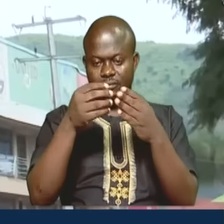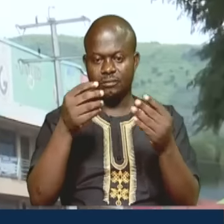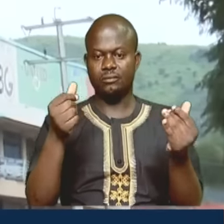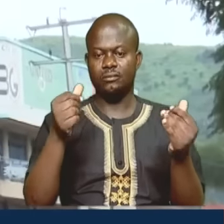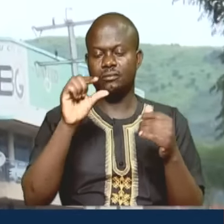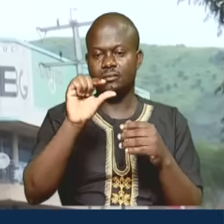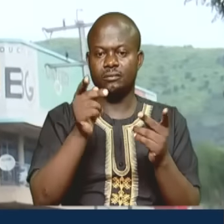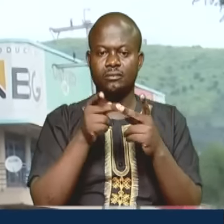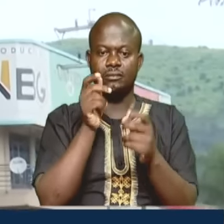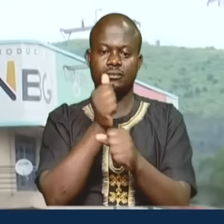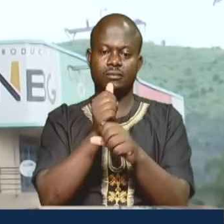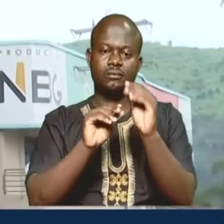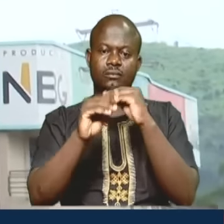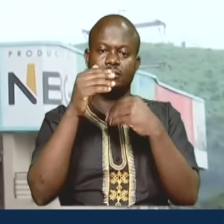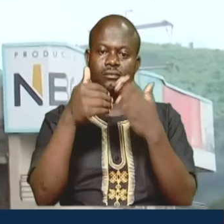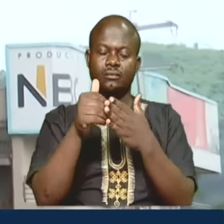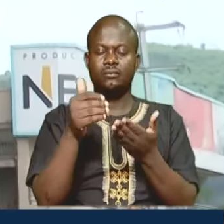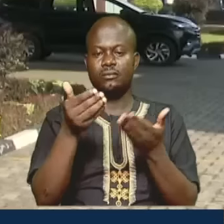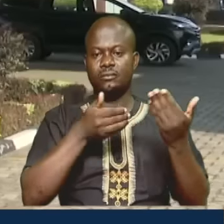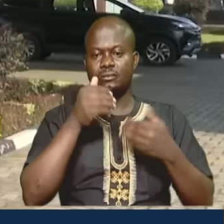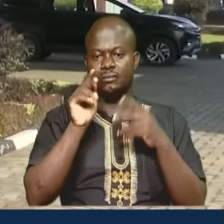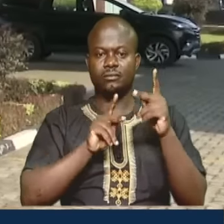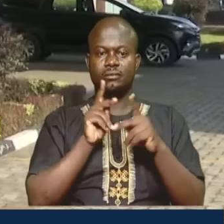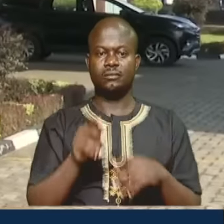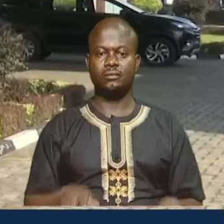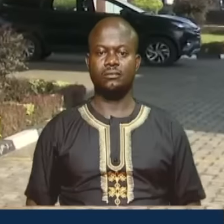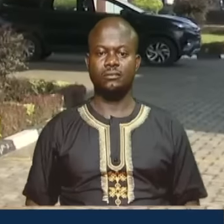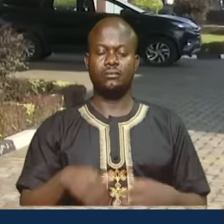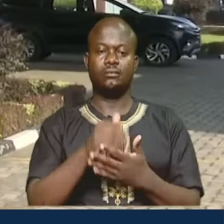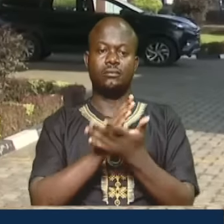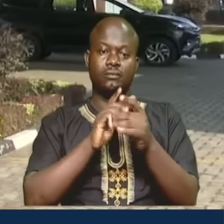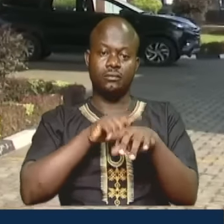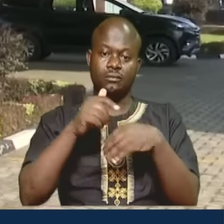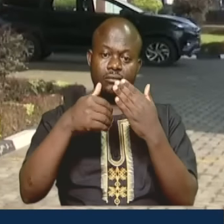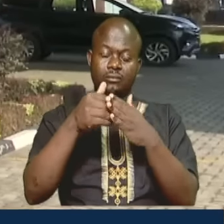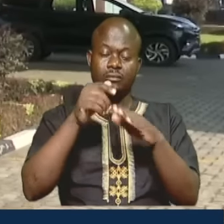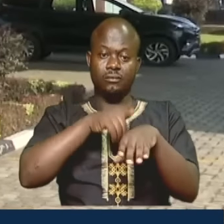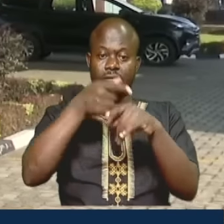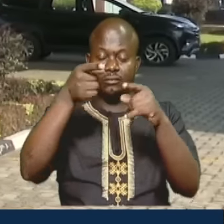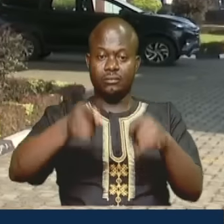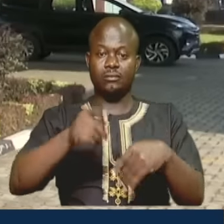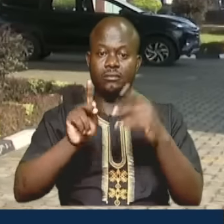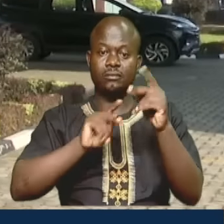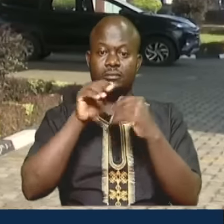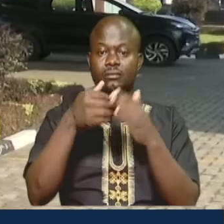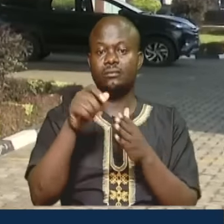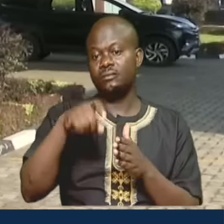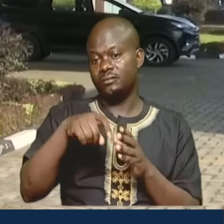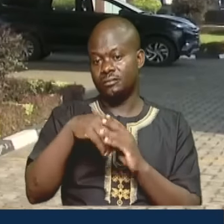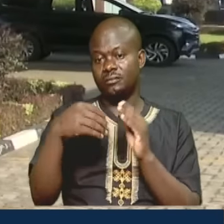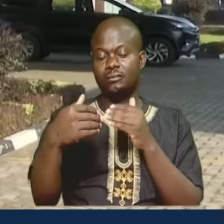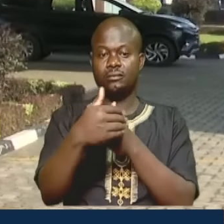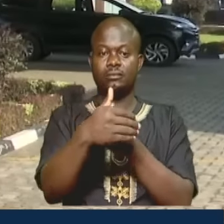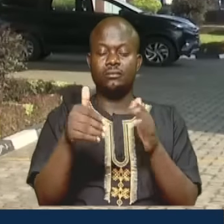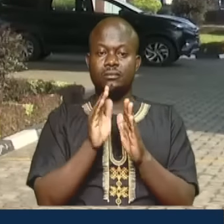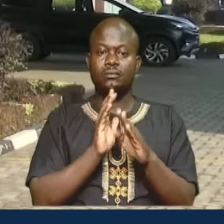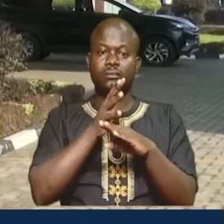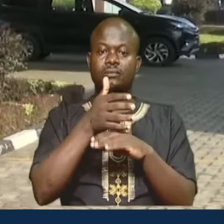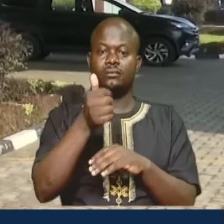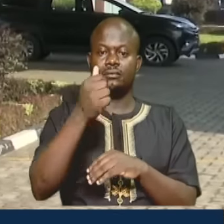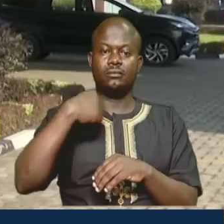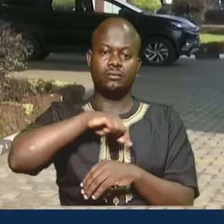bw'aho gukorera ubucuruzi no gucumbikira abantu ari igihe kigera abantu bagakenera ibyumba birenze ibyo dufite